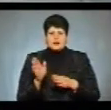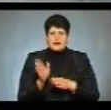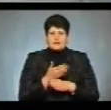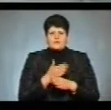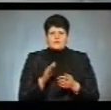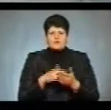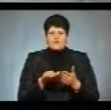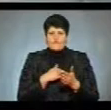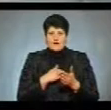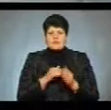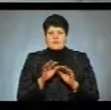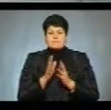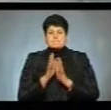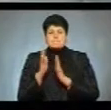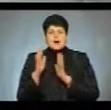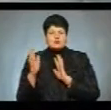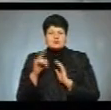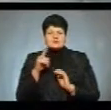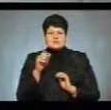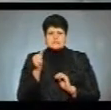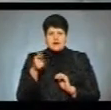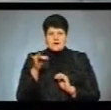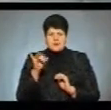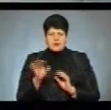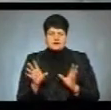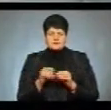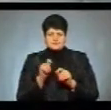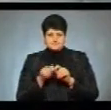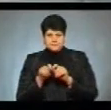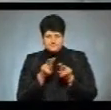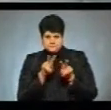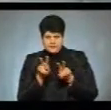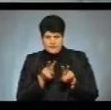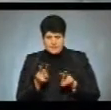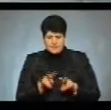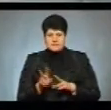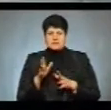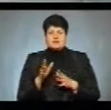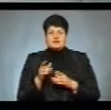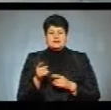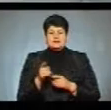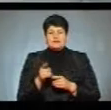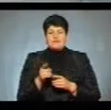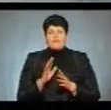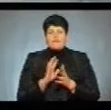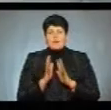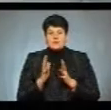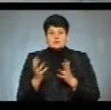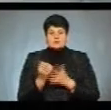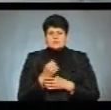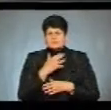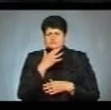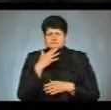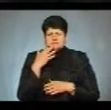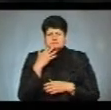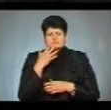природоохоронне порушення в парку Загребелля. Вчора під час спільного рейду екоінспекторів та муніципальної інспекції Тернопільської міськради в парку виявили десятки